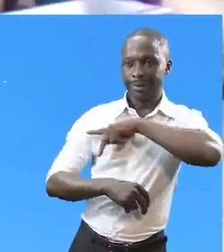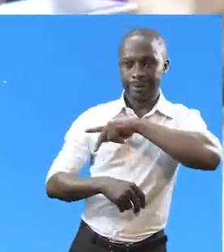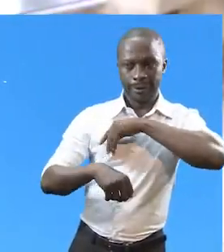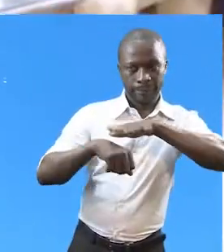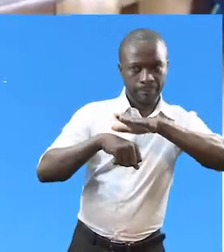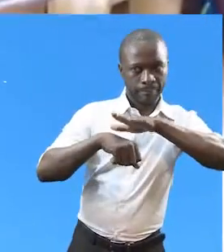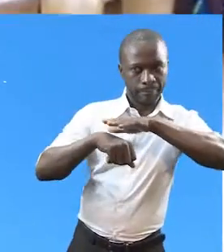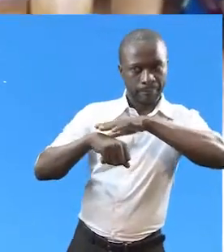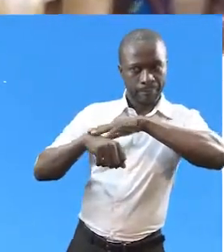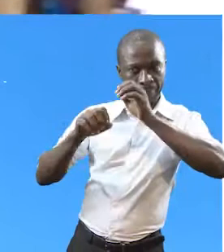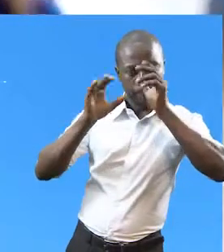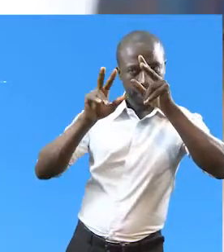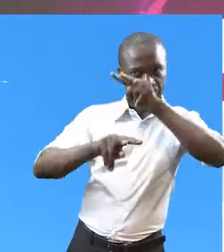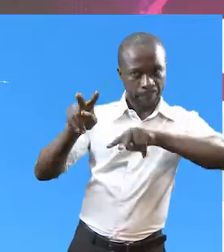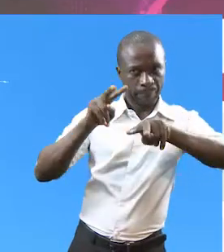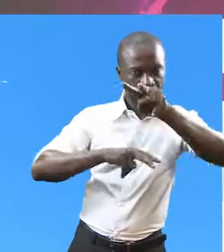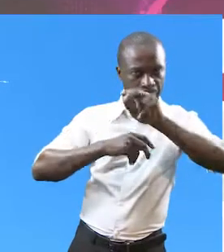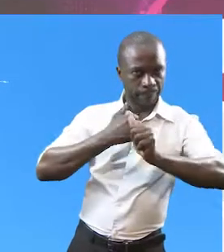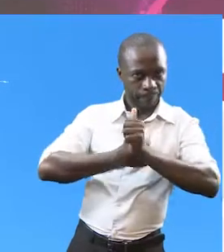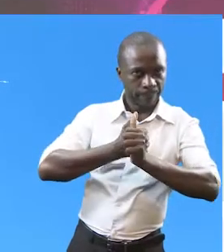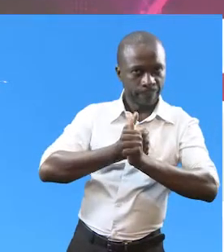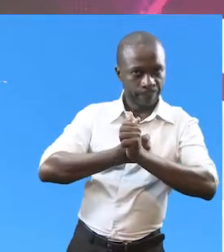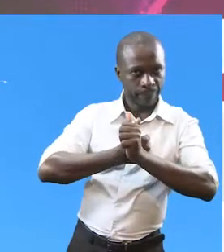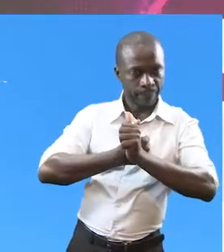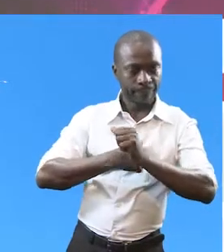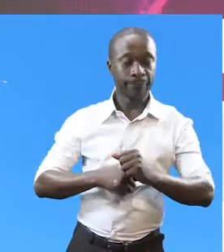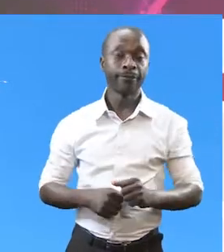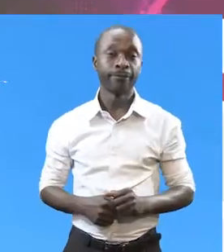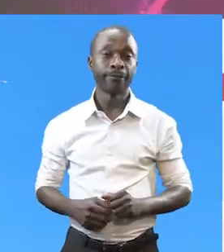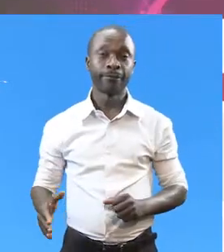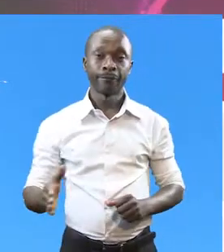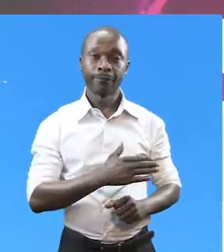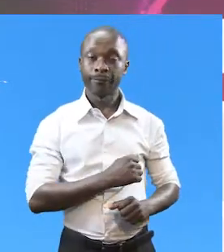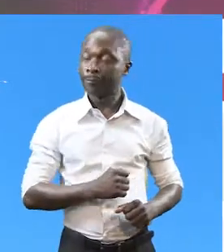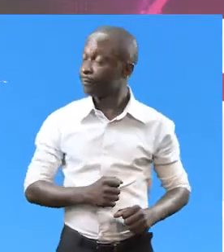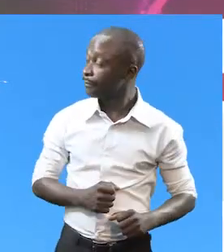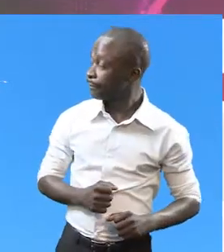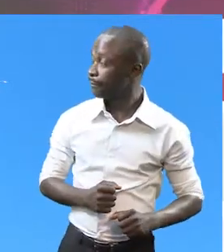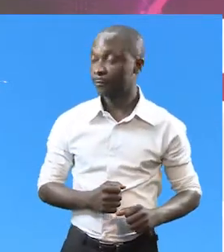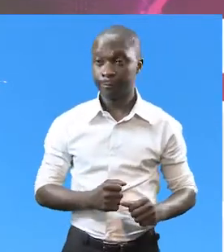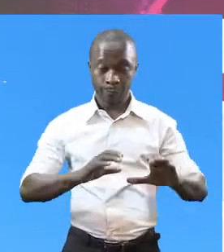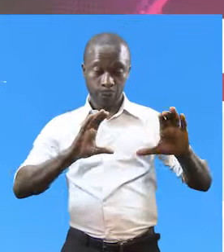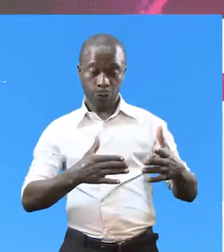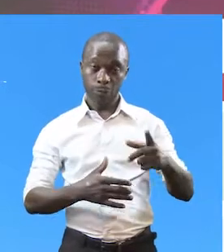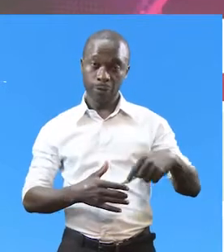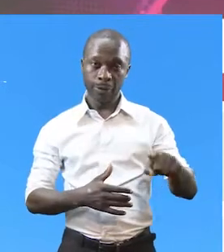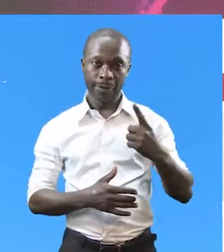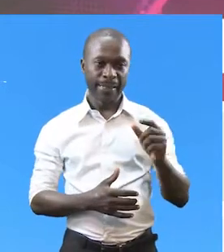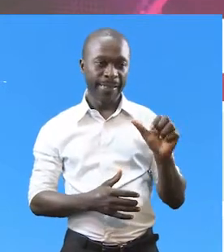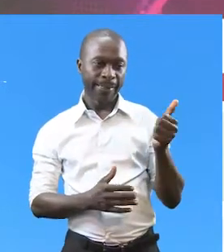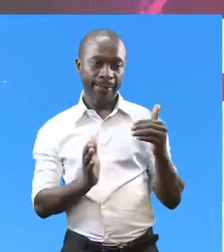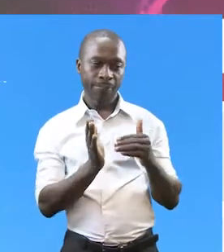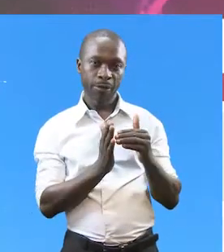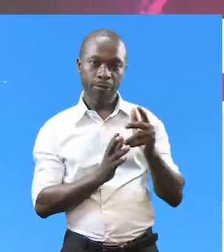soumise à rude épreuve. Le mouvement 10 millions de nordistes initié par le directeur de publication du journal L'œil du Sahel,